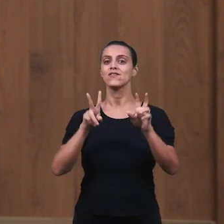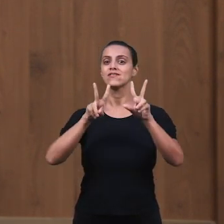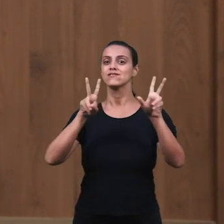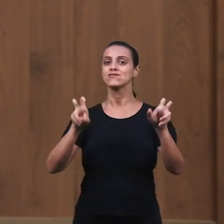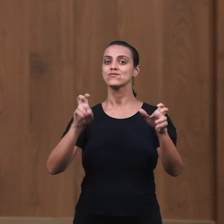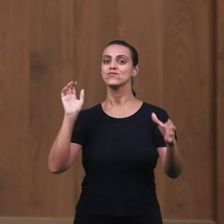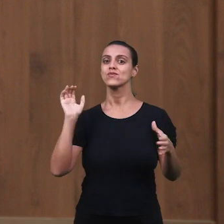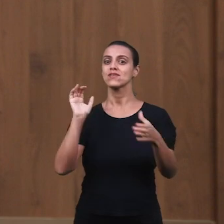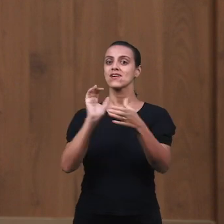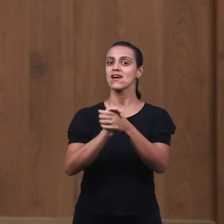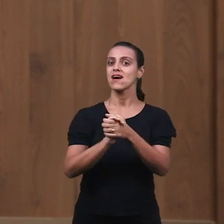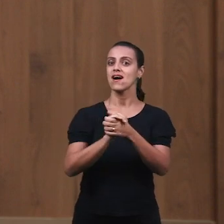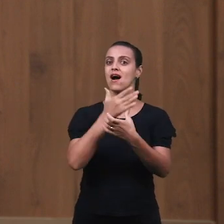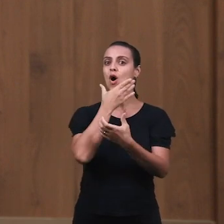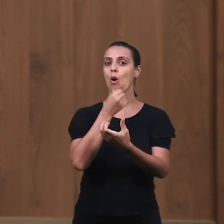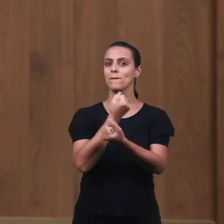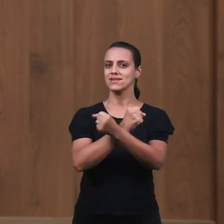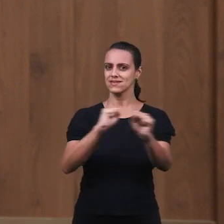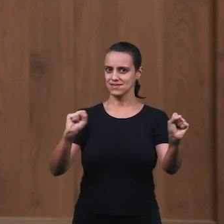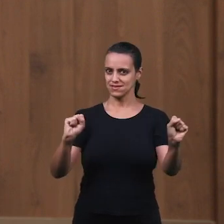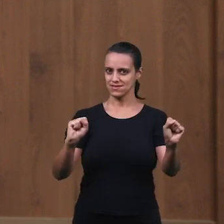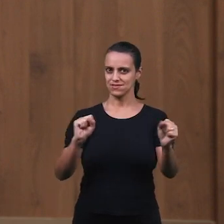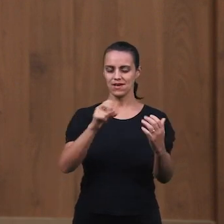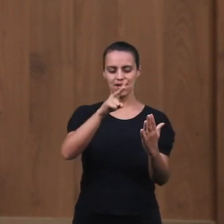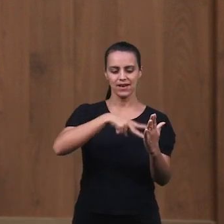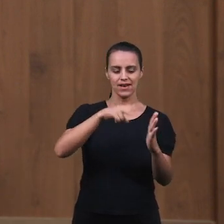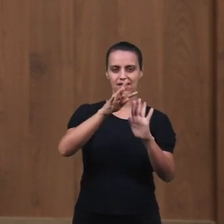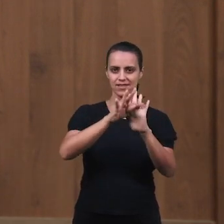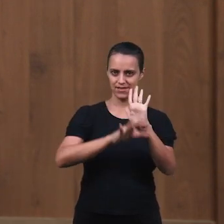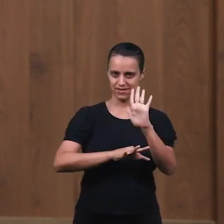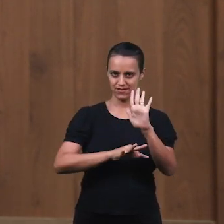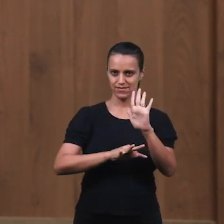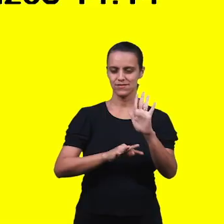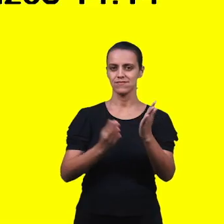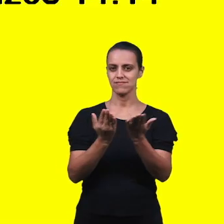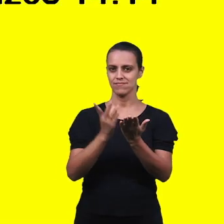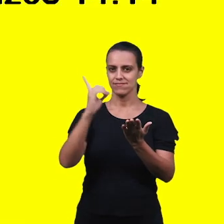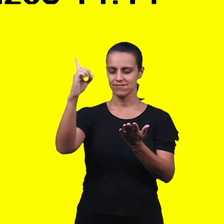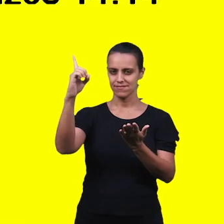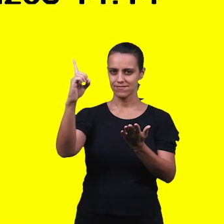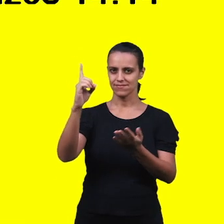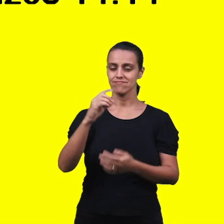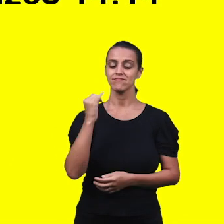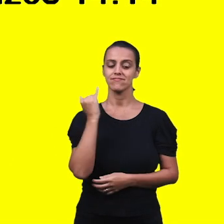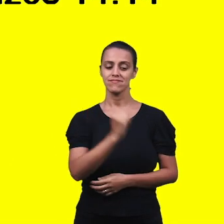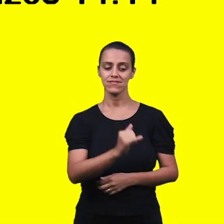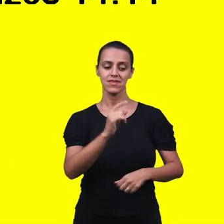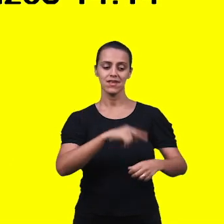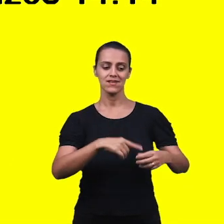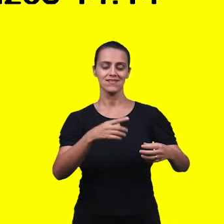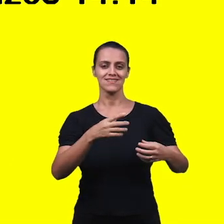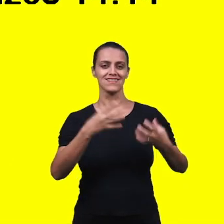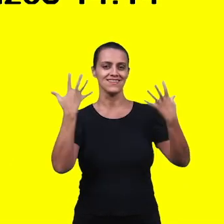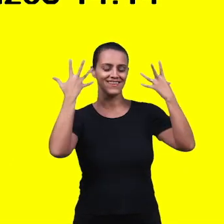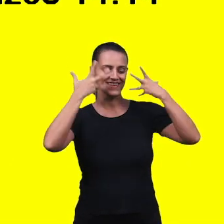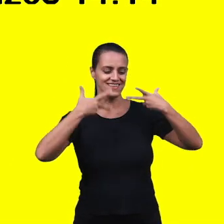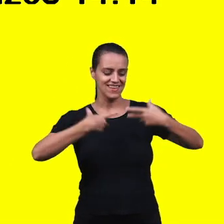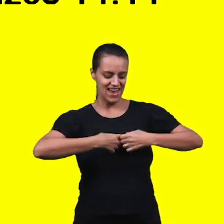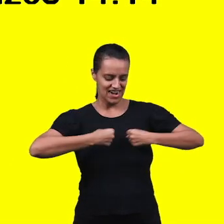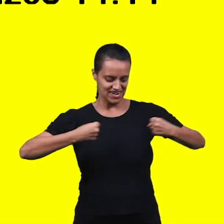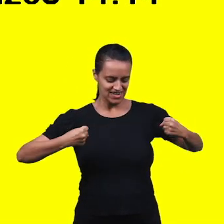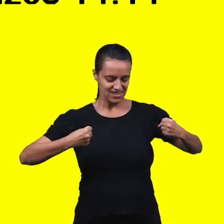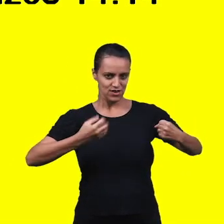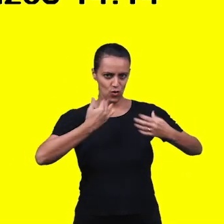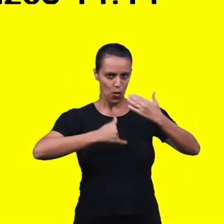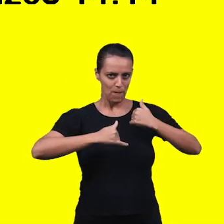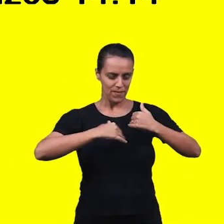d'aujourd'hui, c'est sur le mariage de Samson. Nous allons lire un texte de la parole du Seigneur. Alors, il les a dit, de celui qui